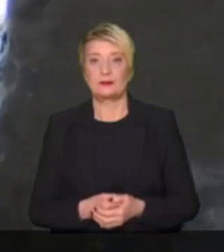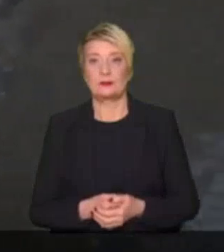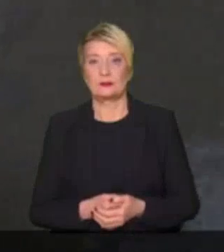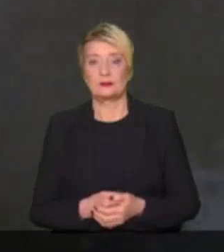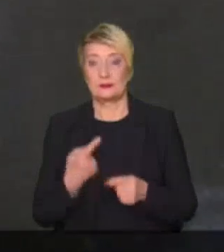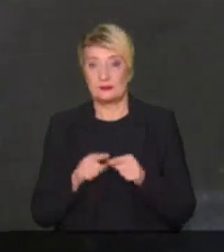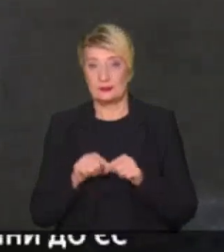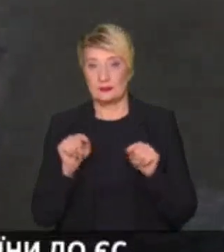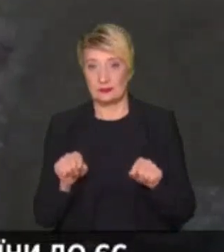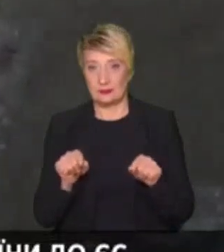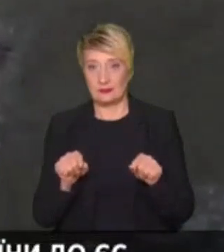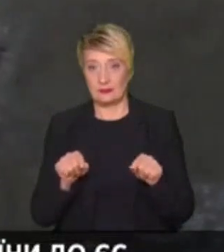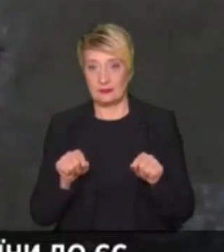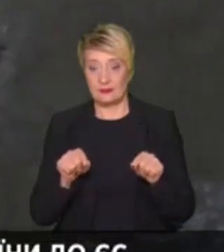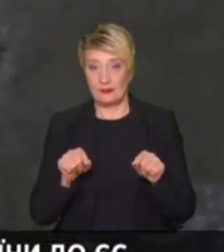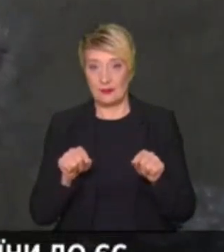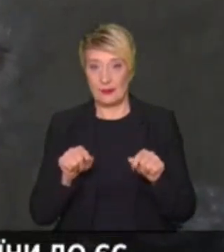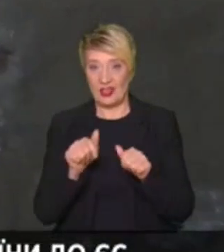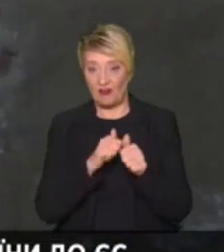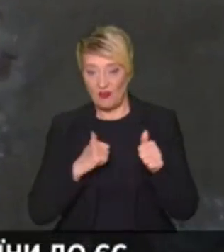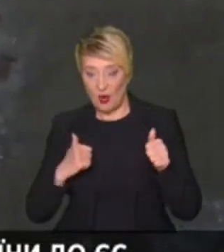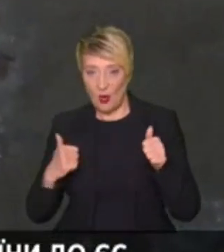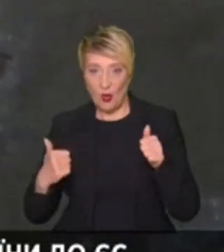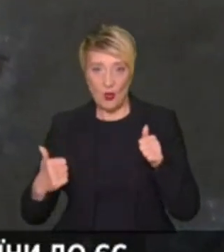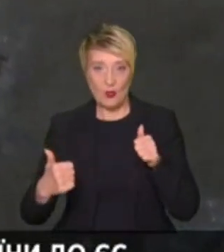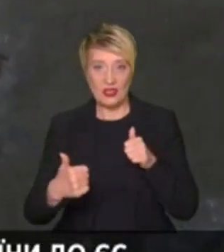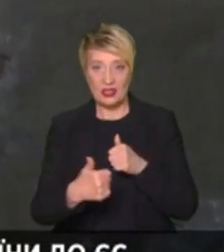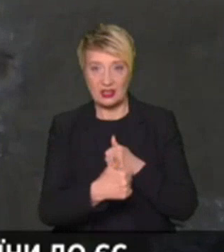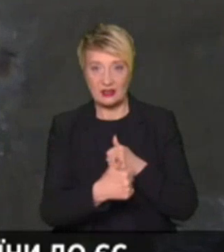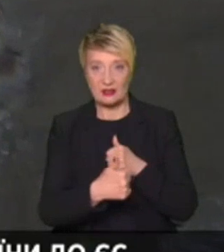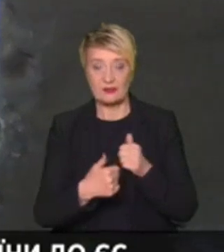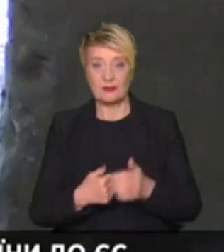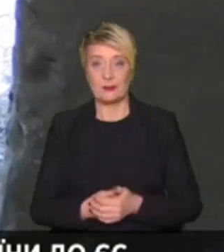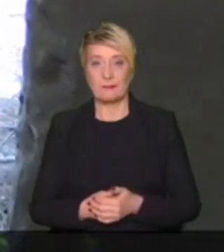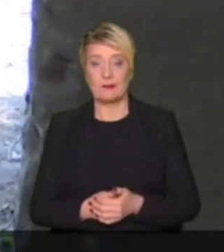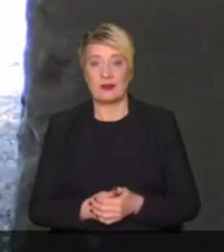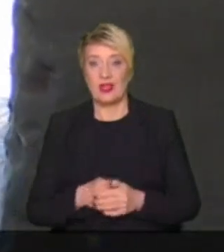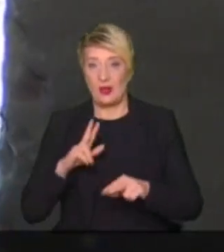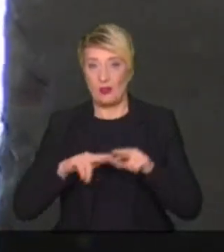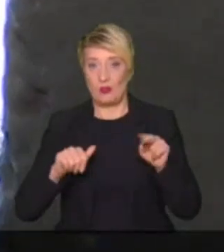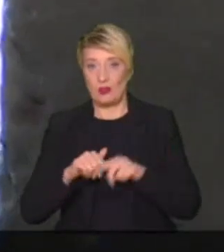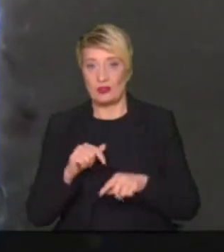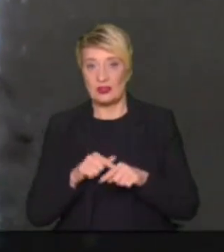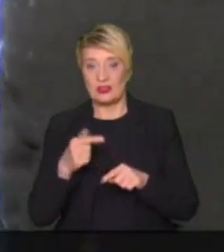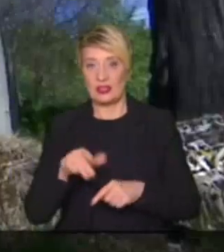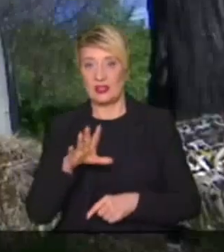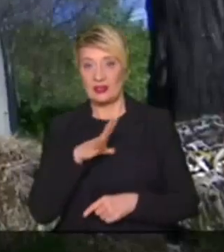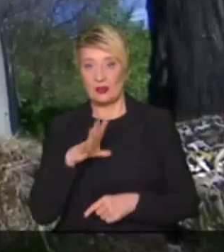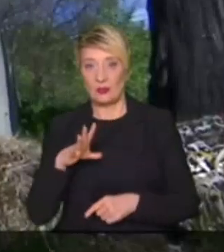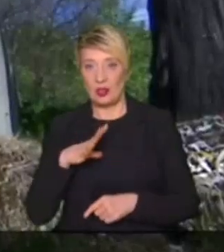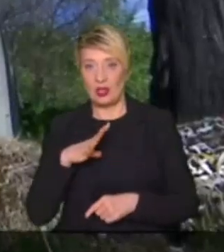Це був вхід, який закривався зверху, такою невеличкою дверцю. Ні, оце все було